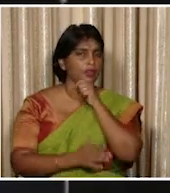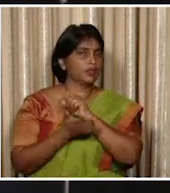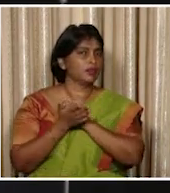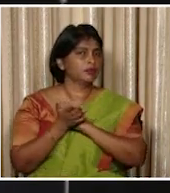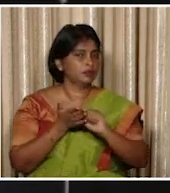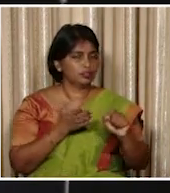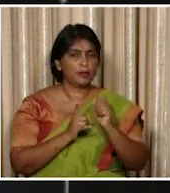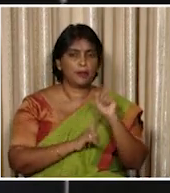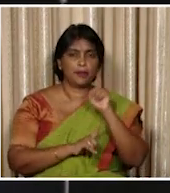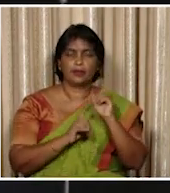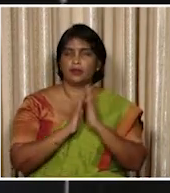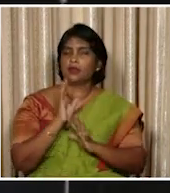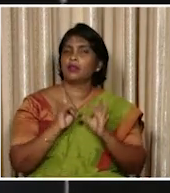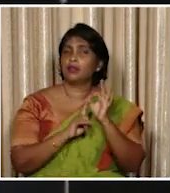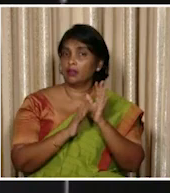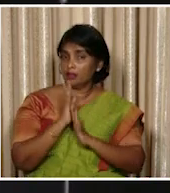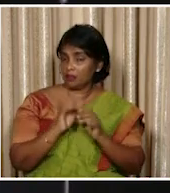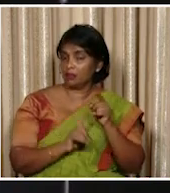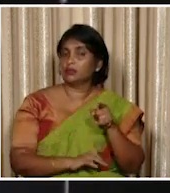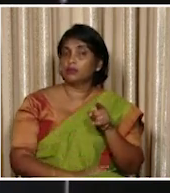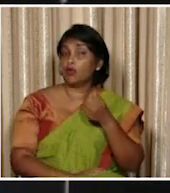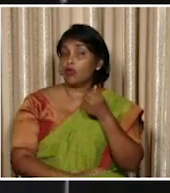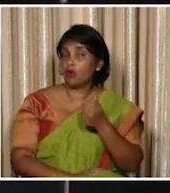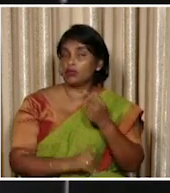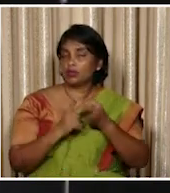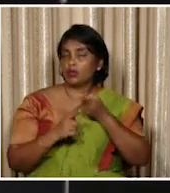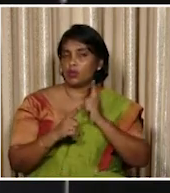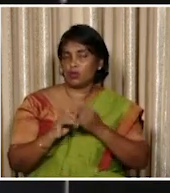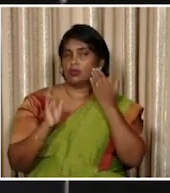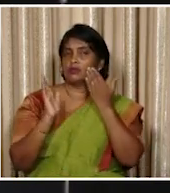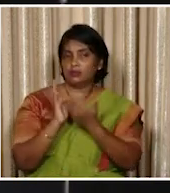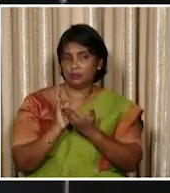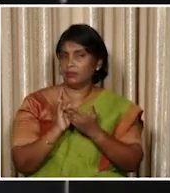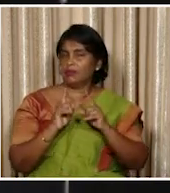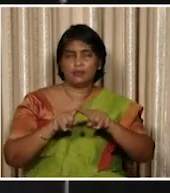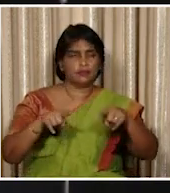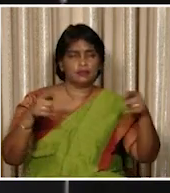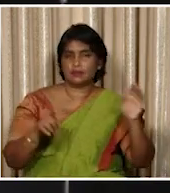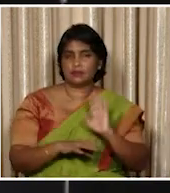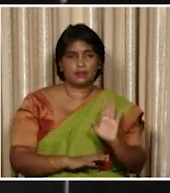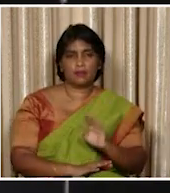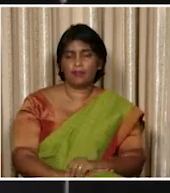විශ්‍රාමගිය පාර්ලිමේන්තු මන්ත්‍රීවරුන්ට හොඳ නිදසුනක් වෙන මොකටත් නෙවෙයි